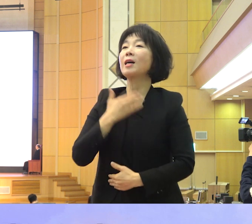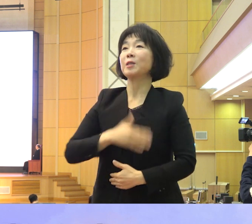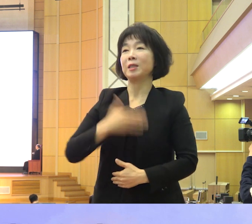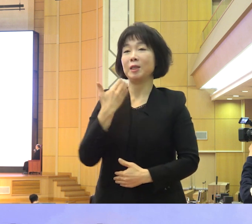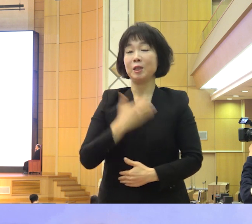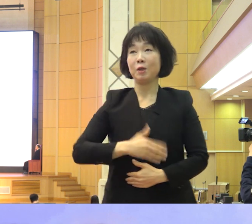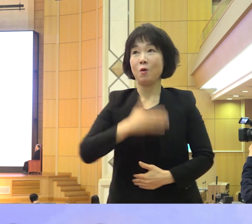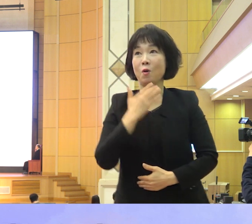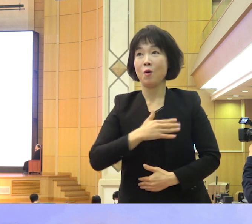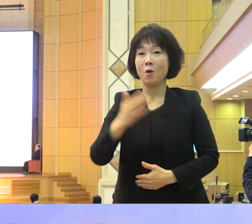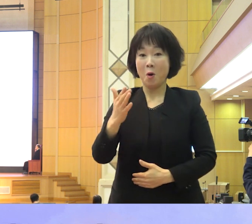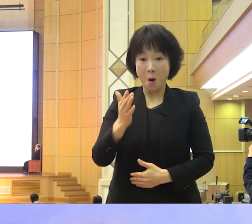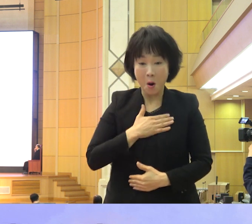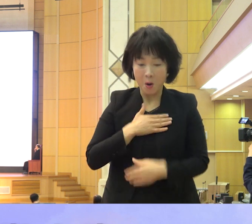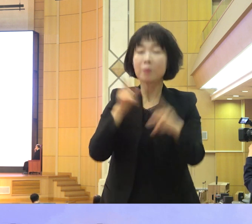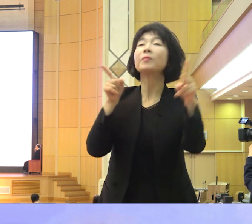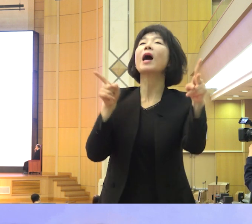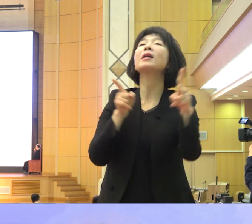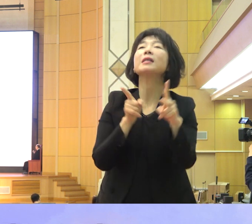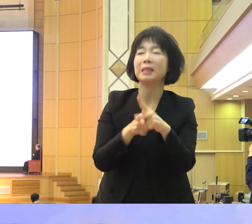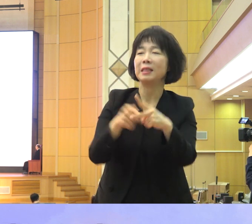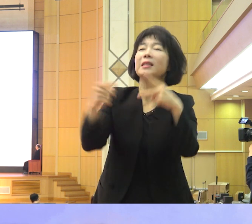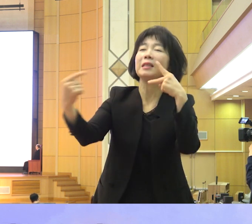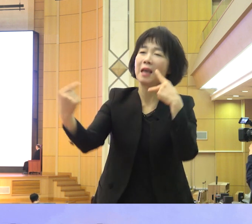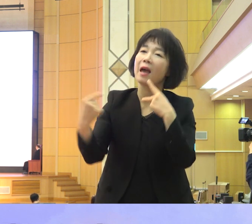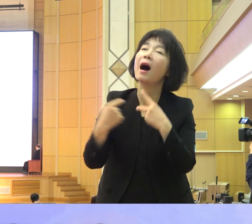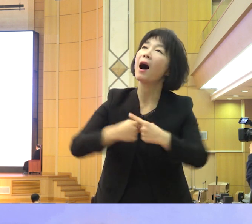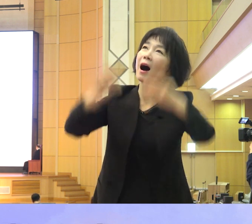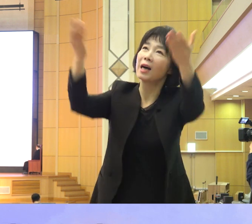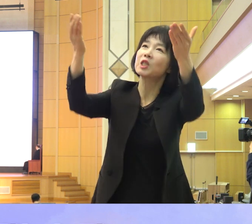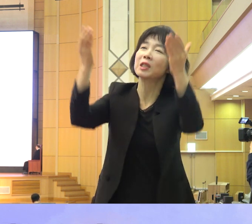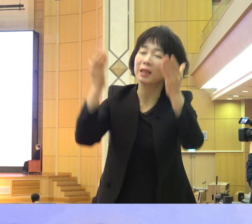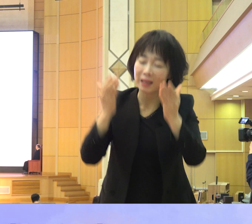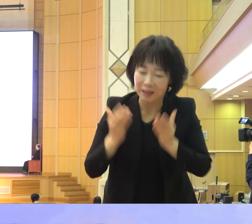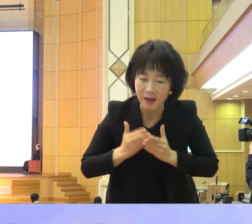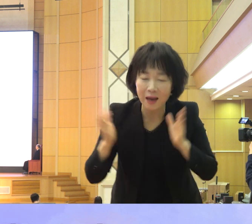나를 아시고 나를